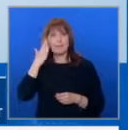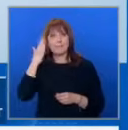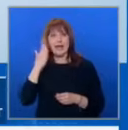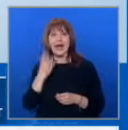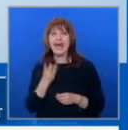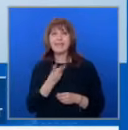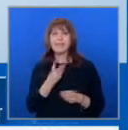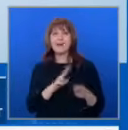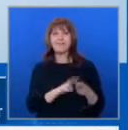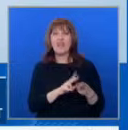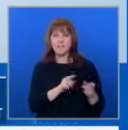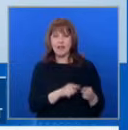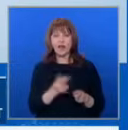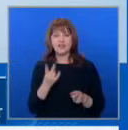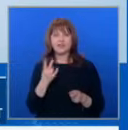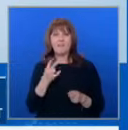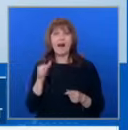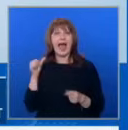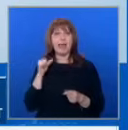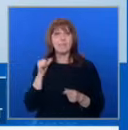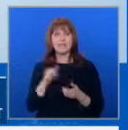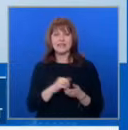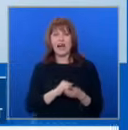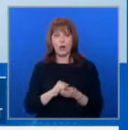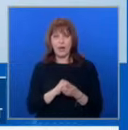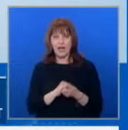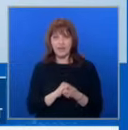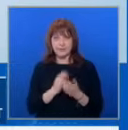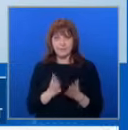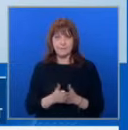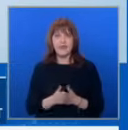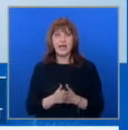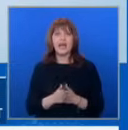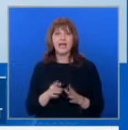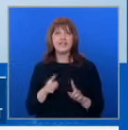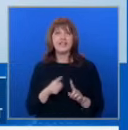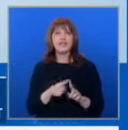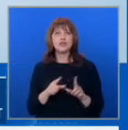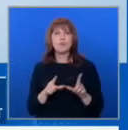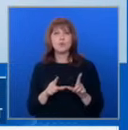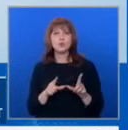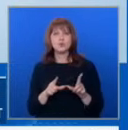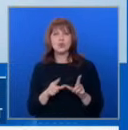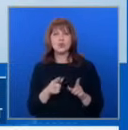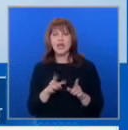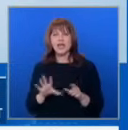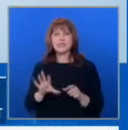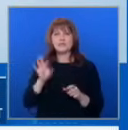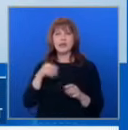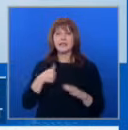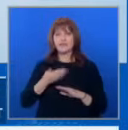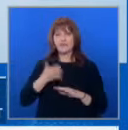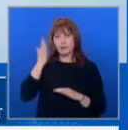ВМРО ДПМН и 2 от албанската коалиция ВЛЕН или Заслужава си. Тимчо Муцунски е номиниран за